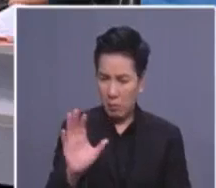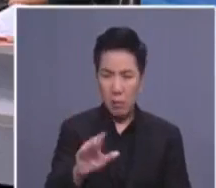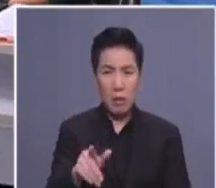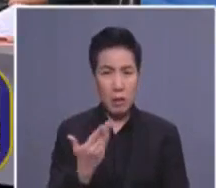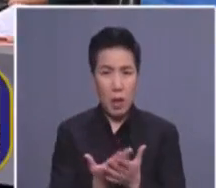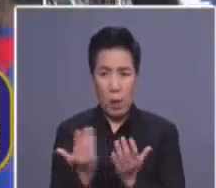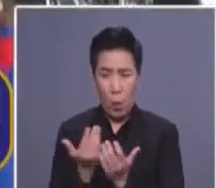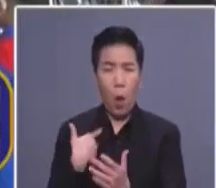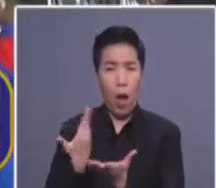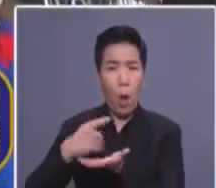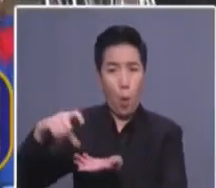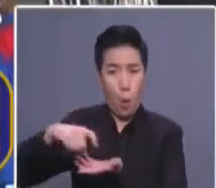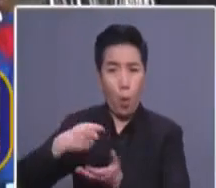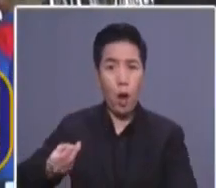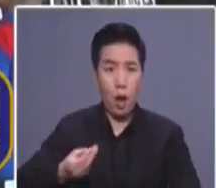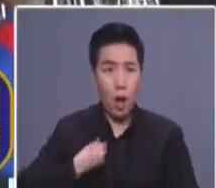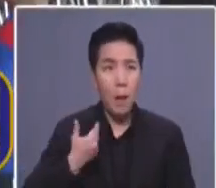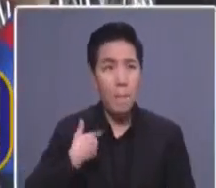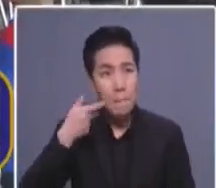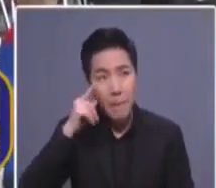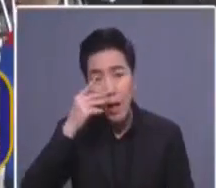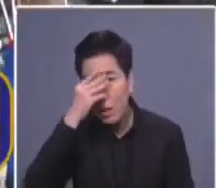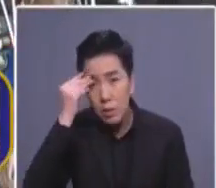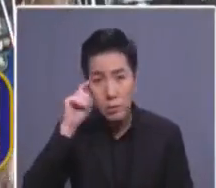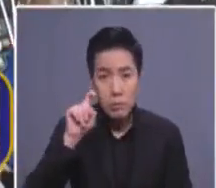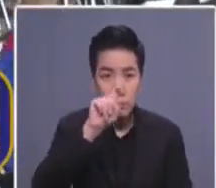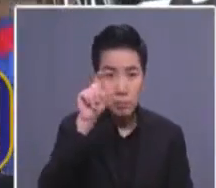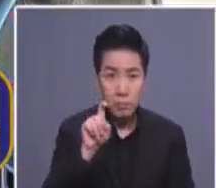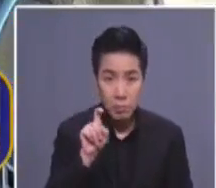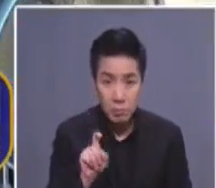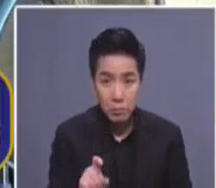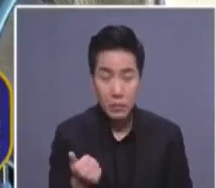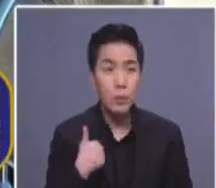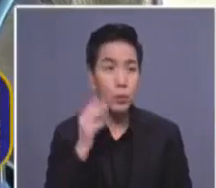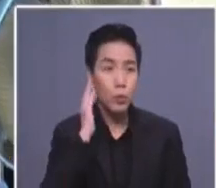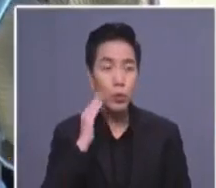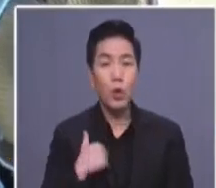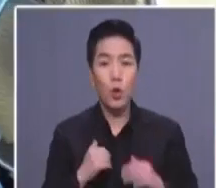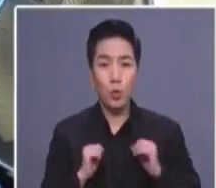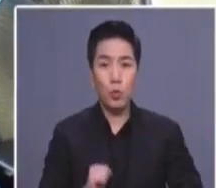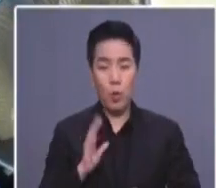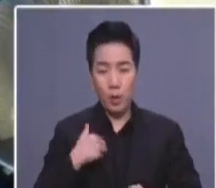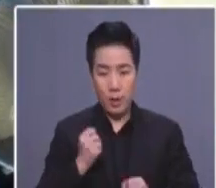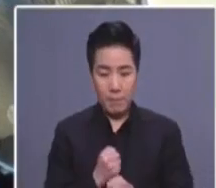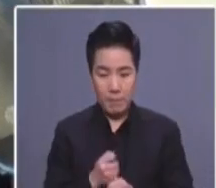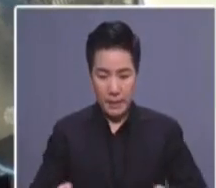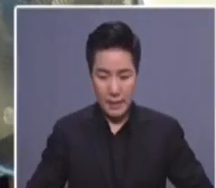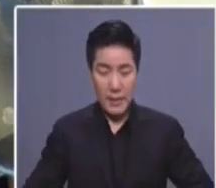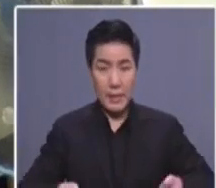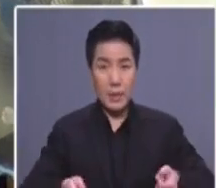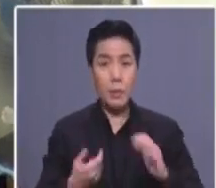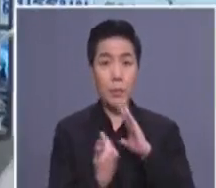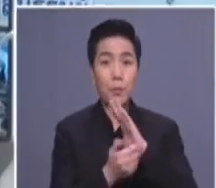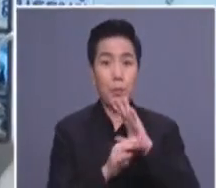งลูกสาวป้าเพิ่งโอนมาให้ คุณป้าหลงลืมหรือเปล่าล่ะคะ ไม่เลยล่าสุดเนี่ยนะฮะหนุ่มคนนี้เนี่ยนะฮะหนุ่มเวนเปลของโรงพยาบาลเอกชน